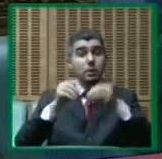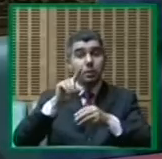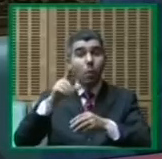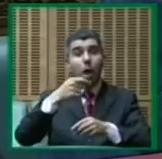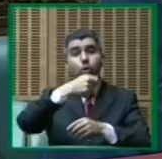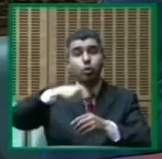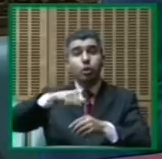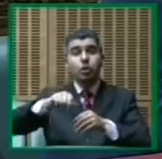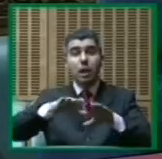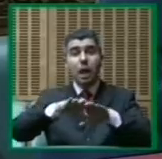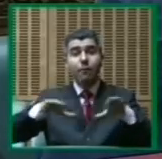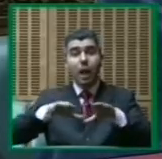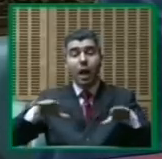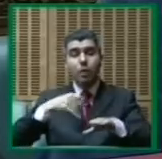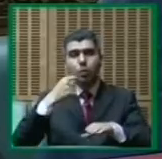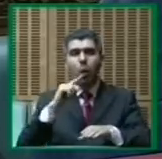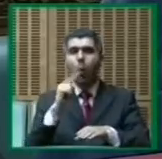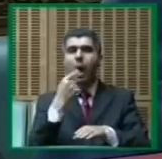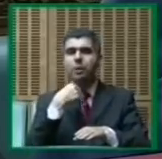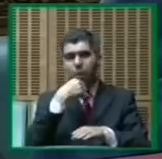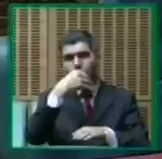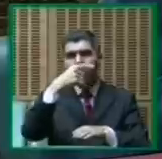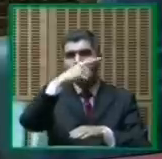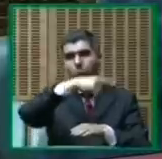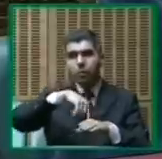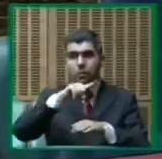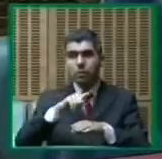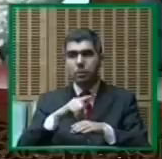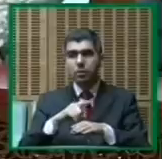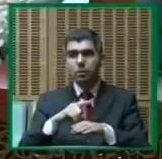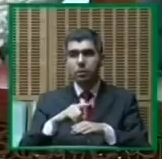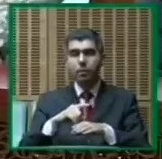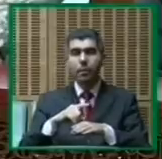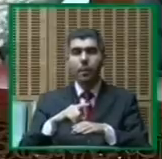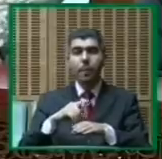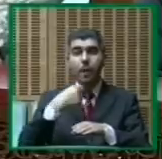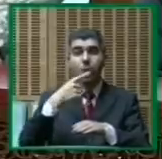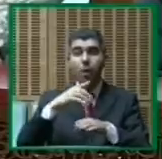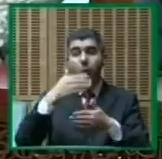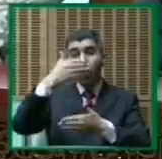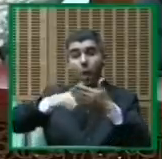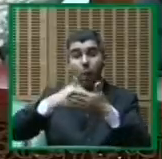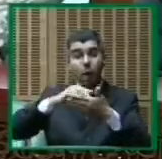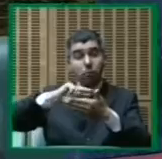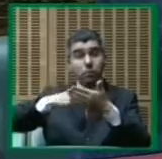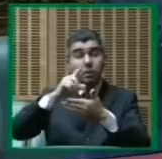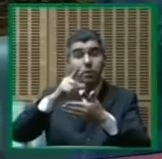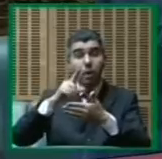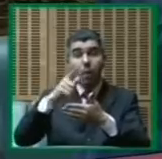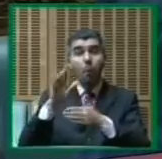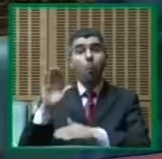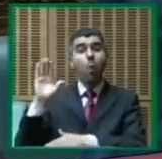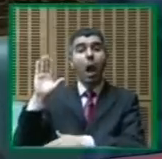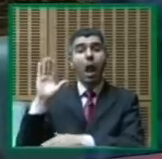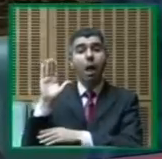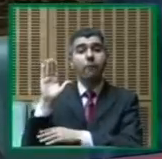اراضي. وغنعطيك على سبيل المثال وليس على الحصر، هذا عقد توثيقي موثق تيقول